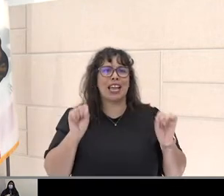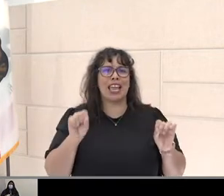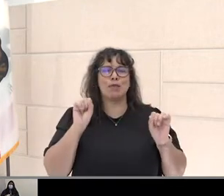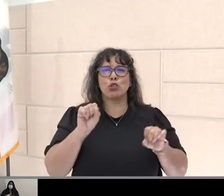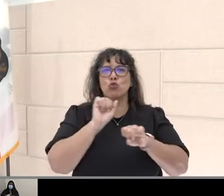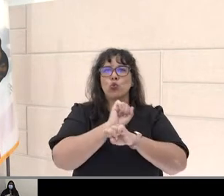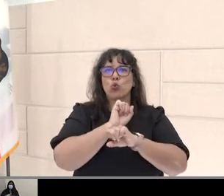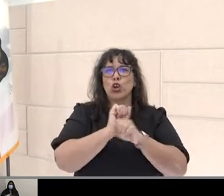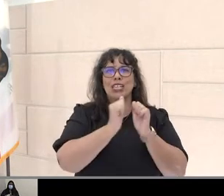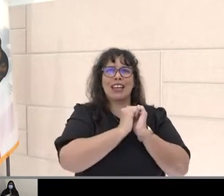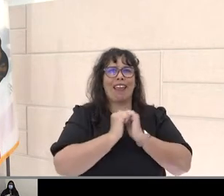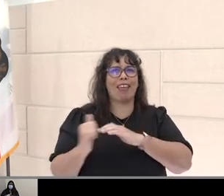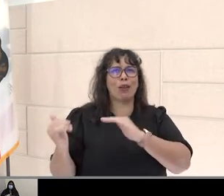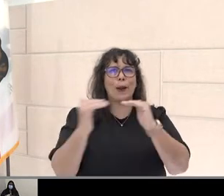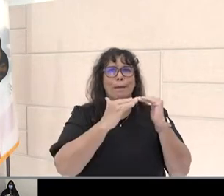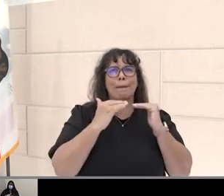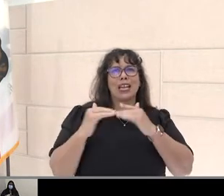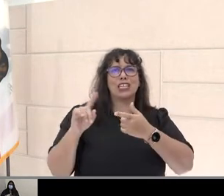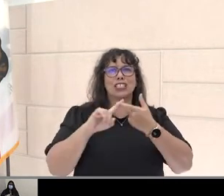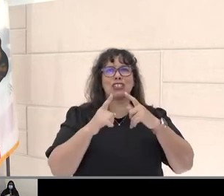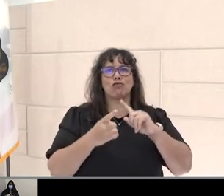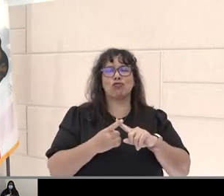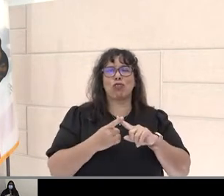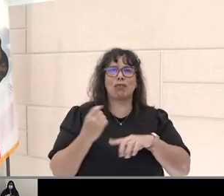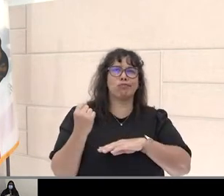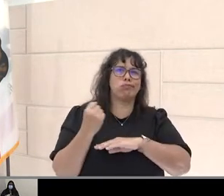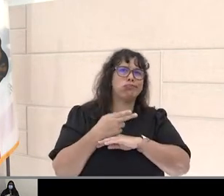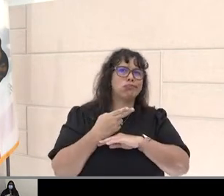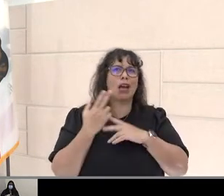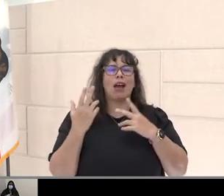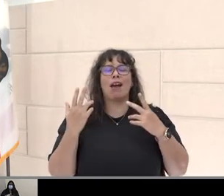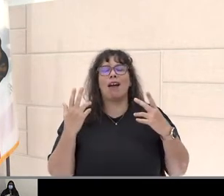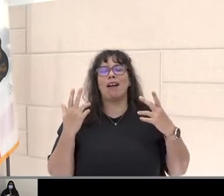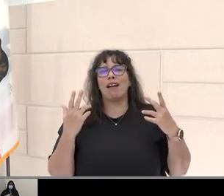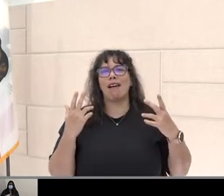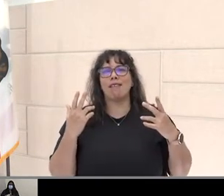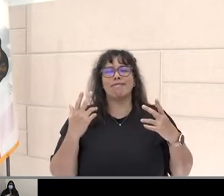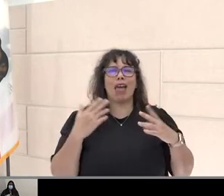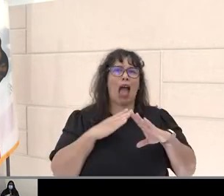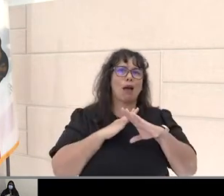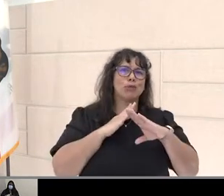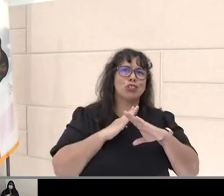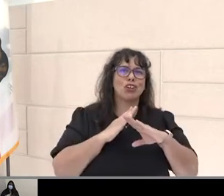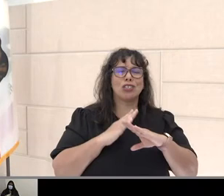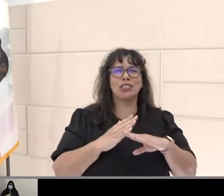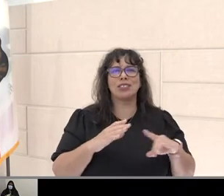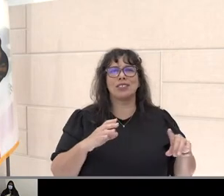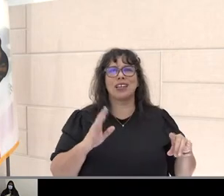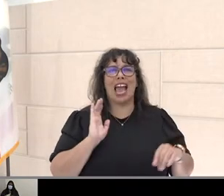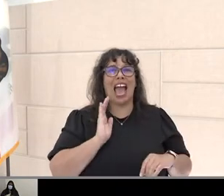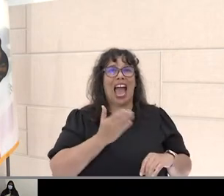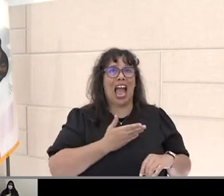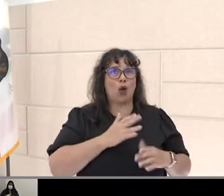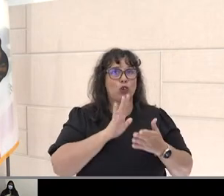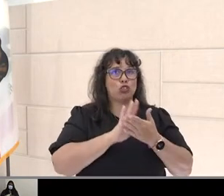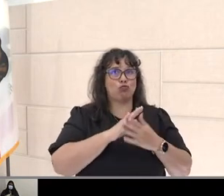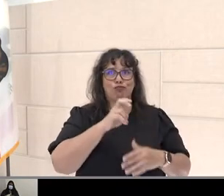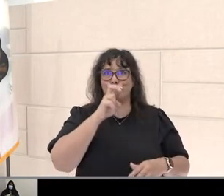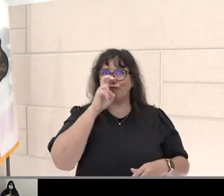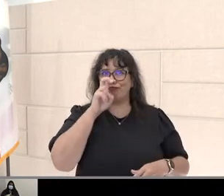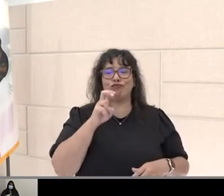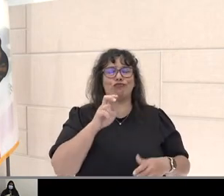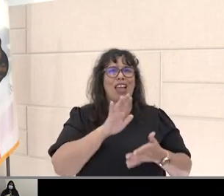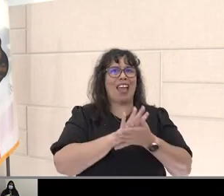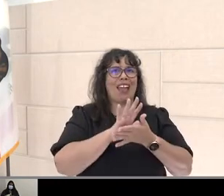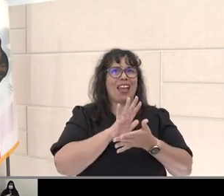อมปีสลาเรียนระบอกคล้วนให้นักน้องนั้นยืงเรียบจำกิจกรรมไปที่สบายสบายไอ้ปุ๊กกี้ปิงจัดจูร่วม